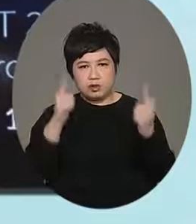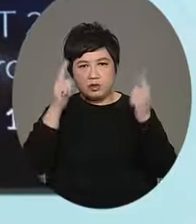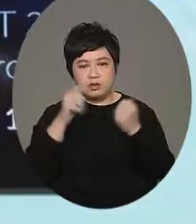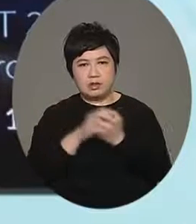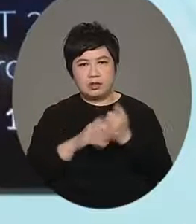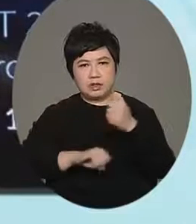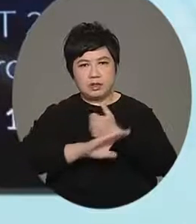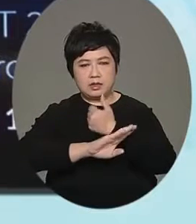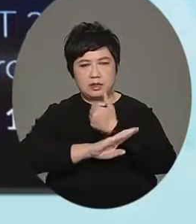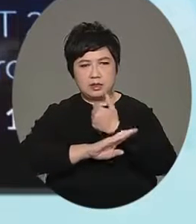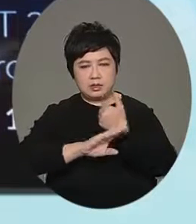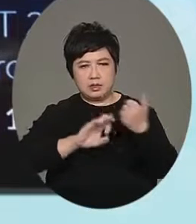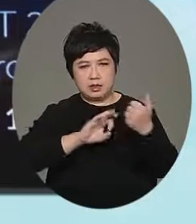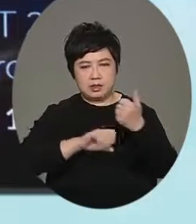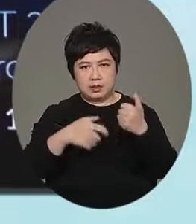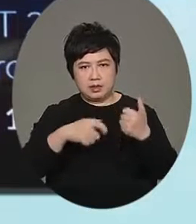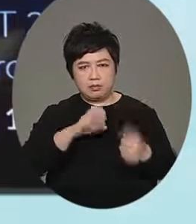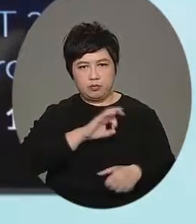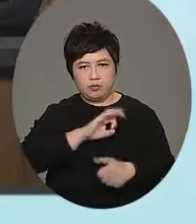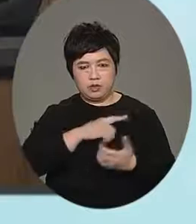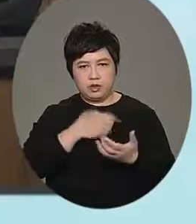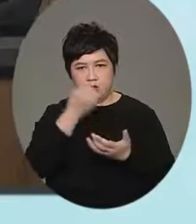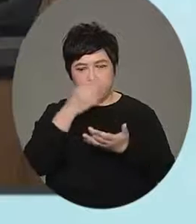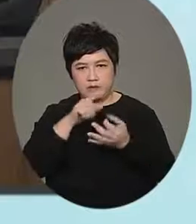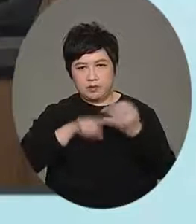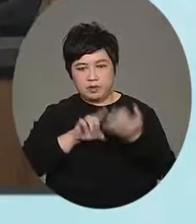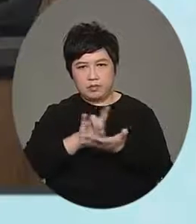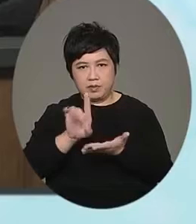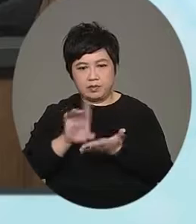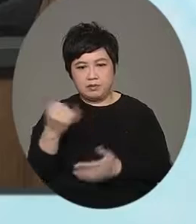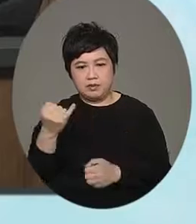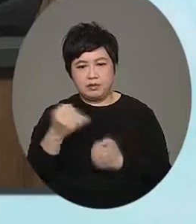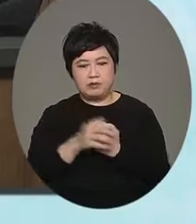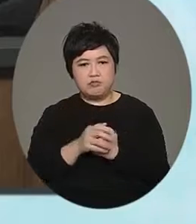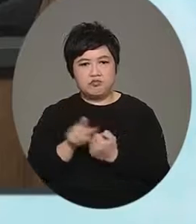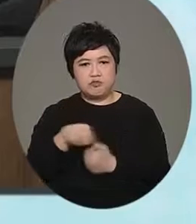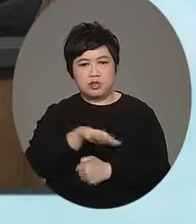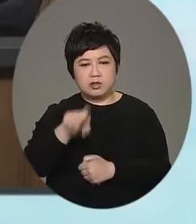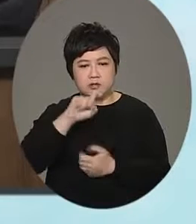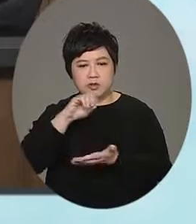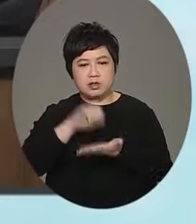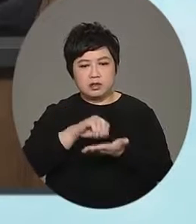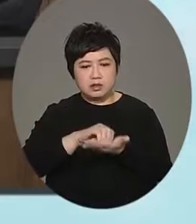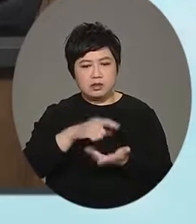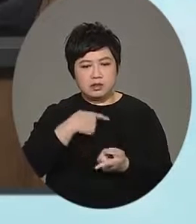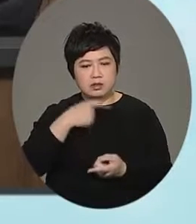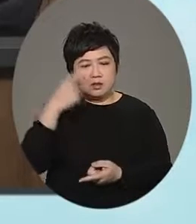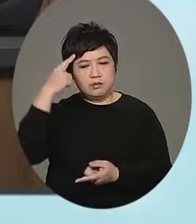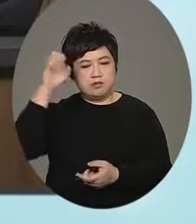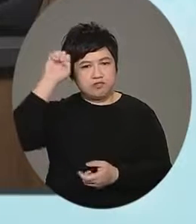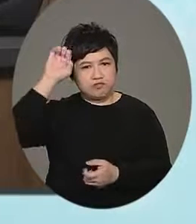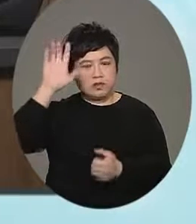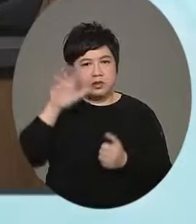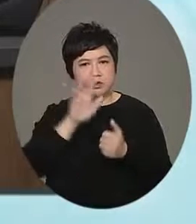年將香港剔除排名並唔合理。 When they arrive at that decision, it must have been clouded by